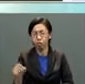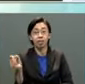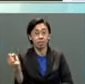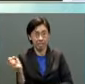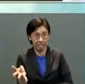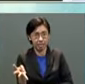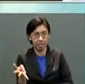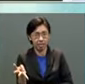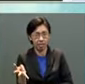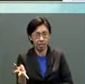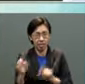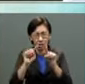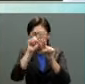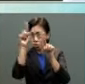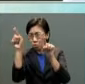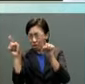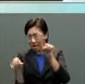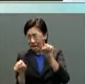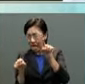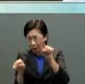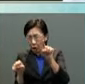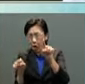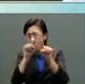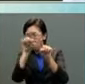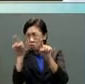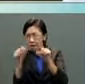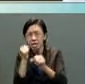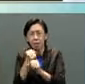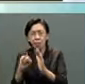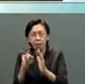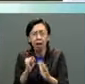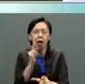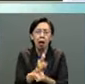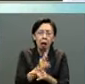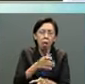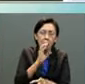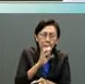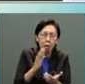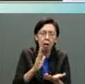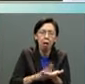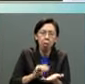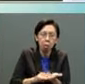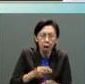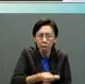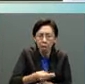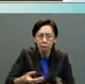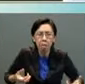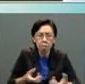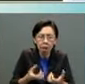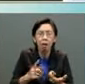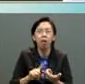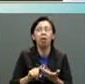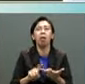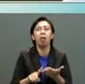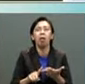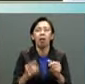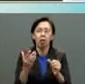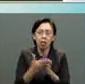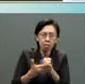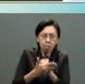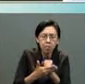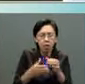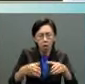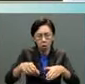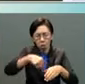4นะครับที่ทำด้านของการมั่วสุมชุมนุมชุมนุมมั่วสุมเสี่ยงต่อการแพร่เชื้อโรคเนี่ยนะครับเป็น